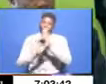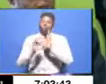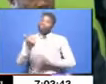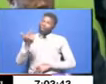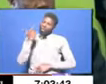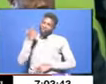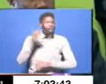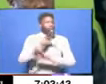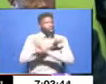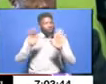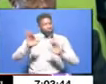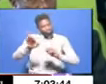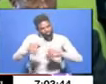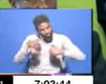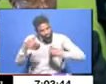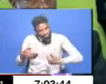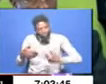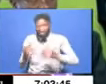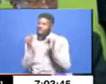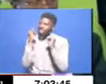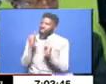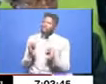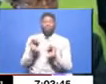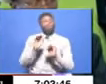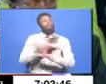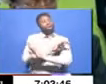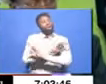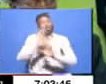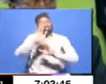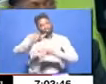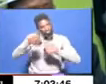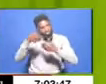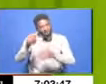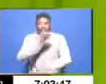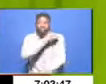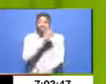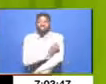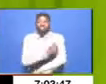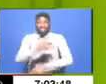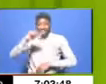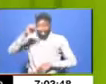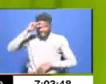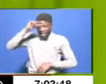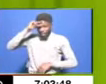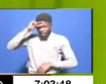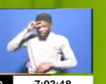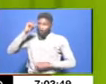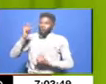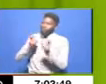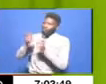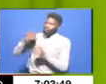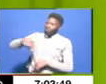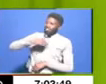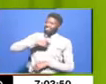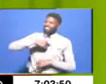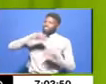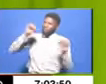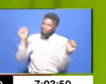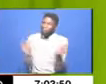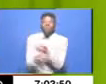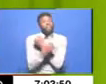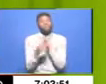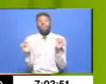authority. We cannot be controlled by the state officers you are referring to. They have no room in our